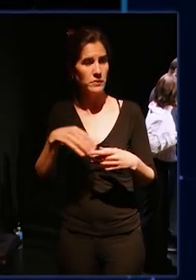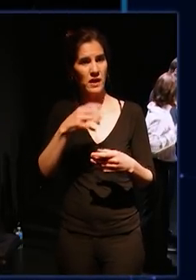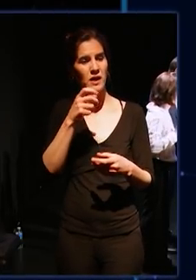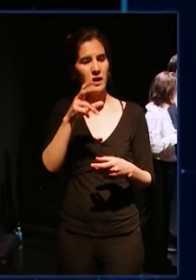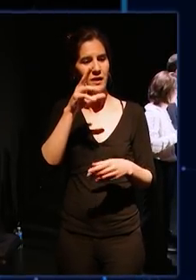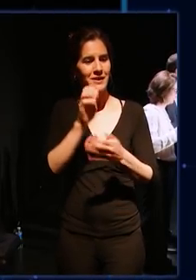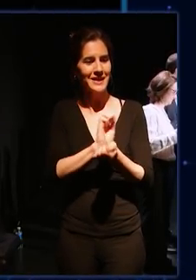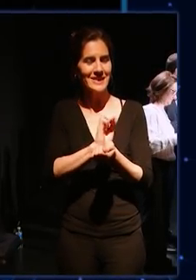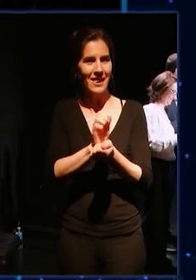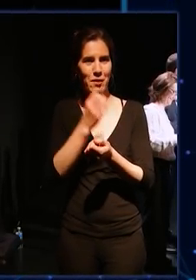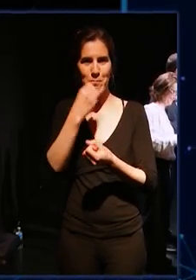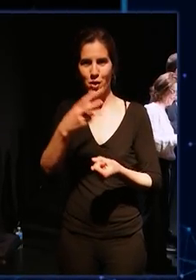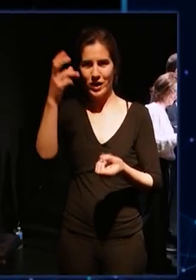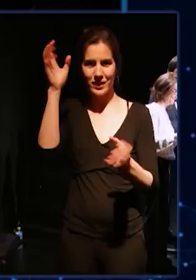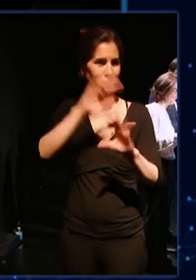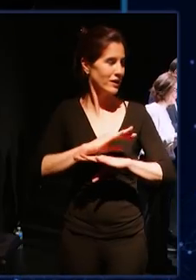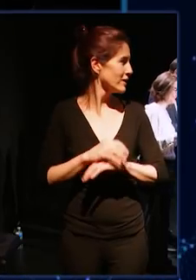nit, Josep. Molt bona nit, Maria.